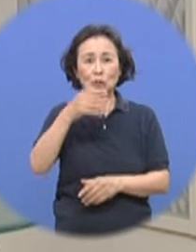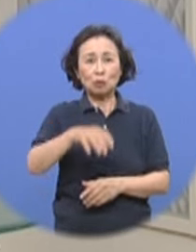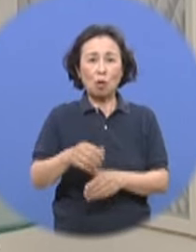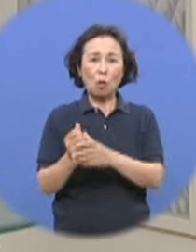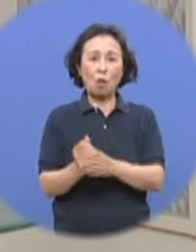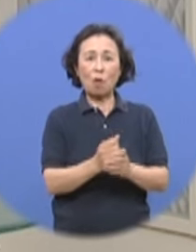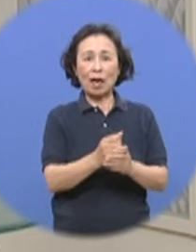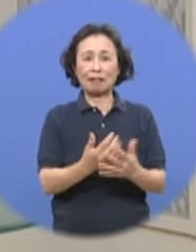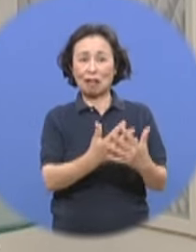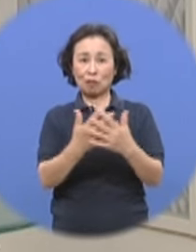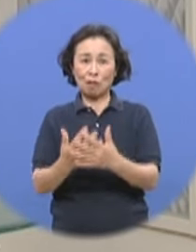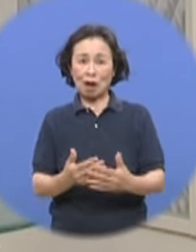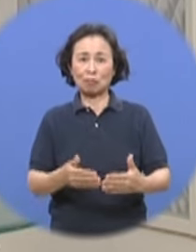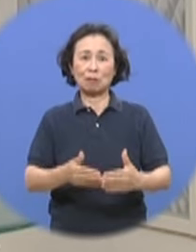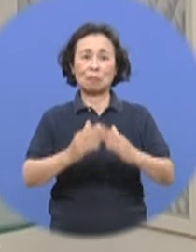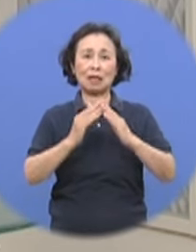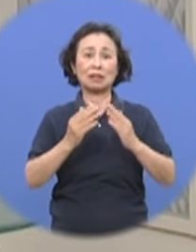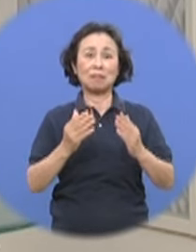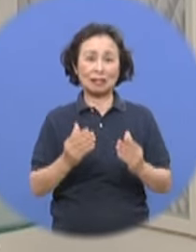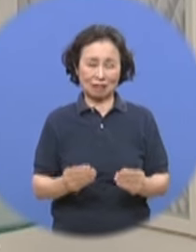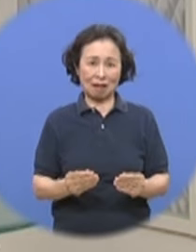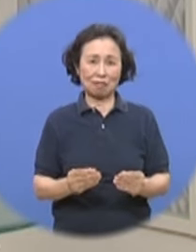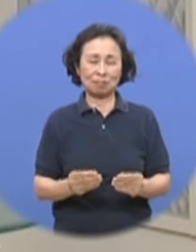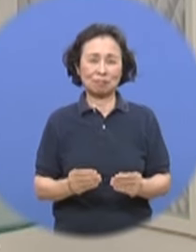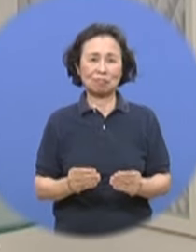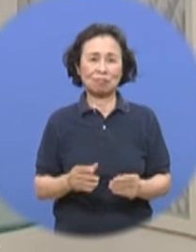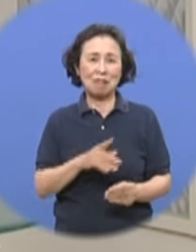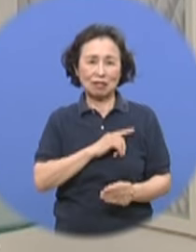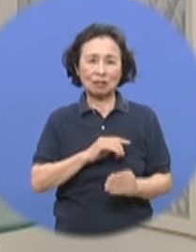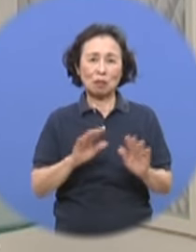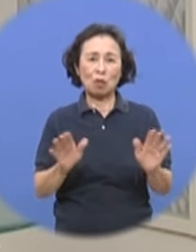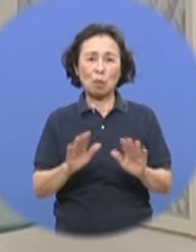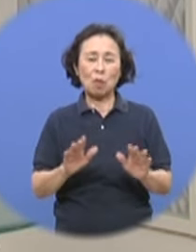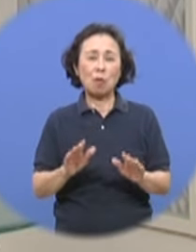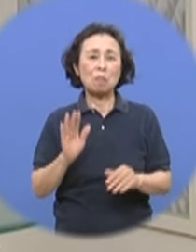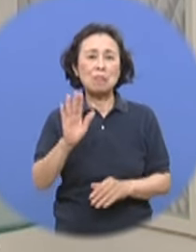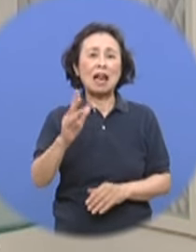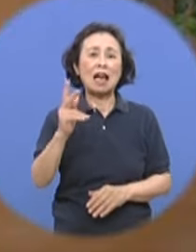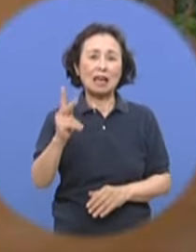。まず子ども未来課吉川さんに聞きました。